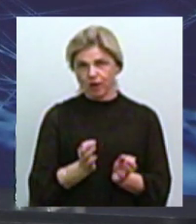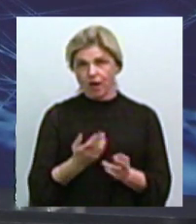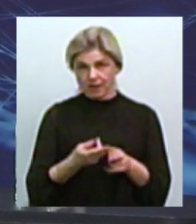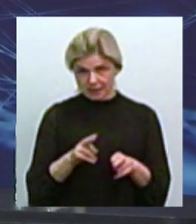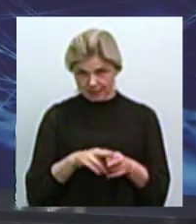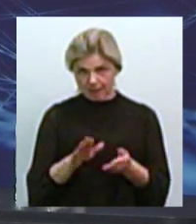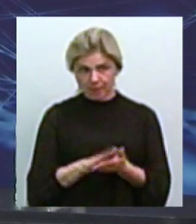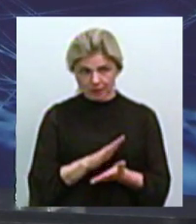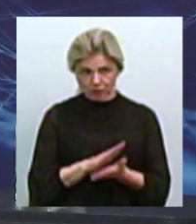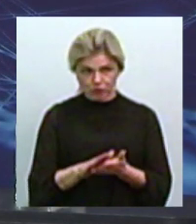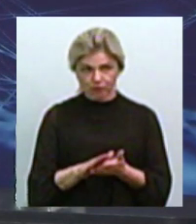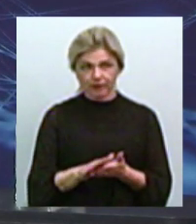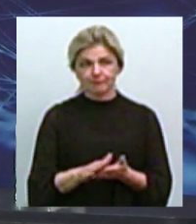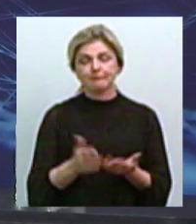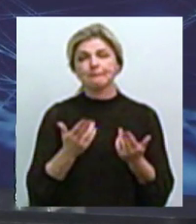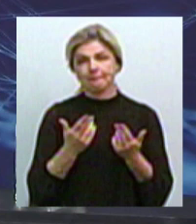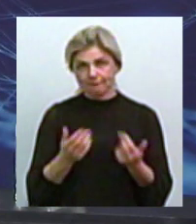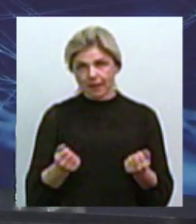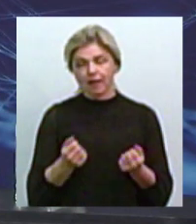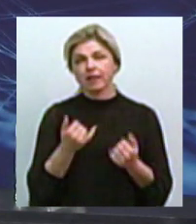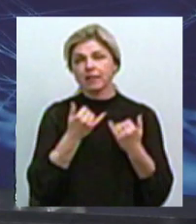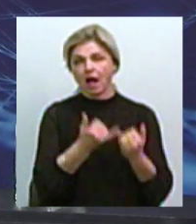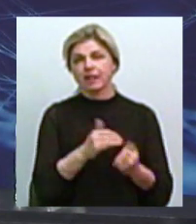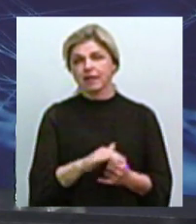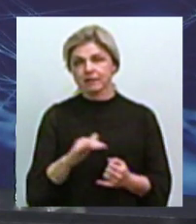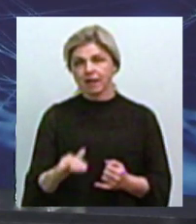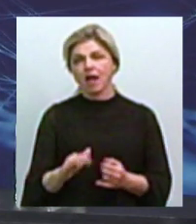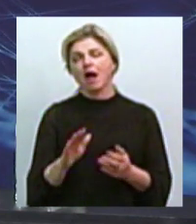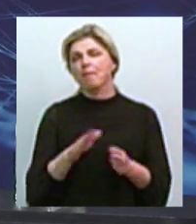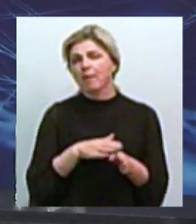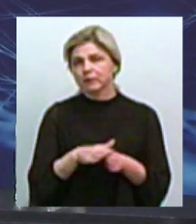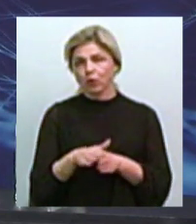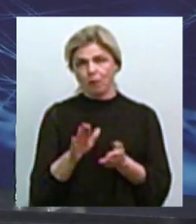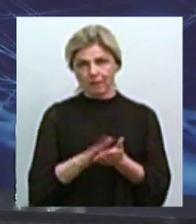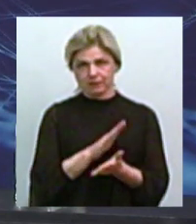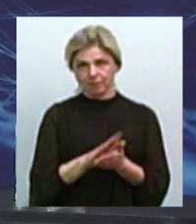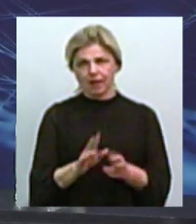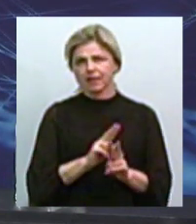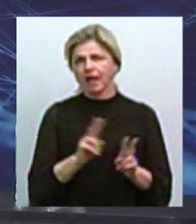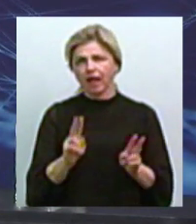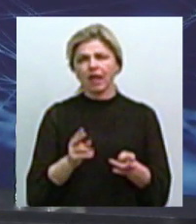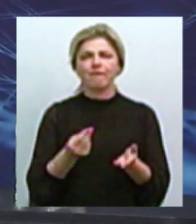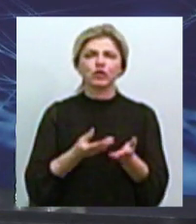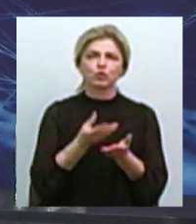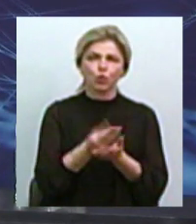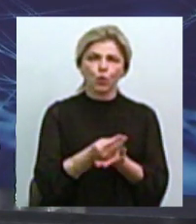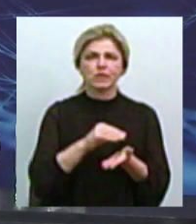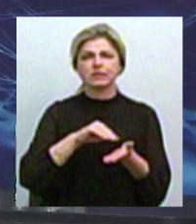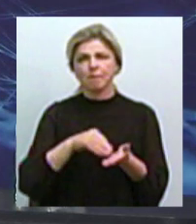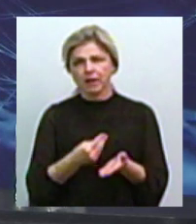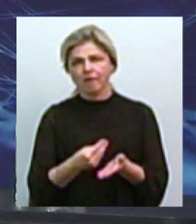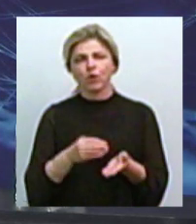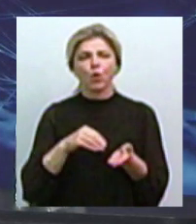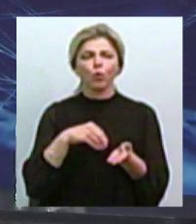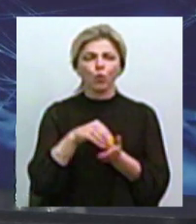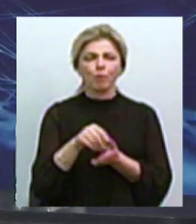бескоштовно? Участие для детей, для каждого ребенка абсолютно бесплатно, никаких взносов, там, справок, не знаю, купить